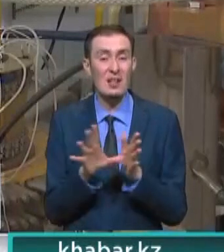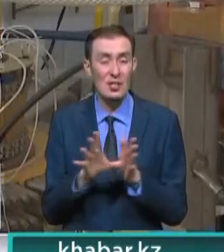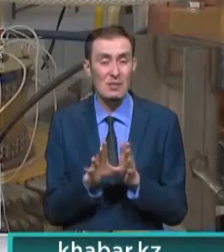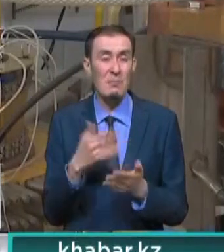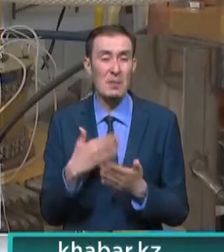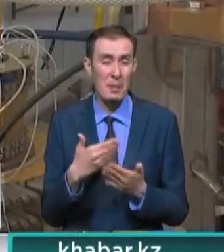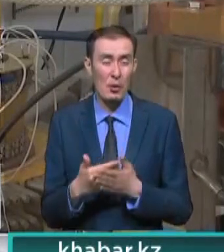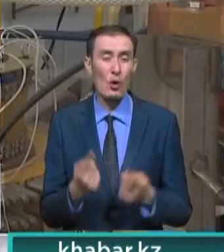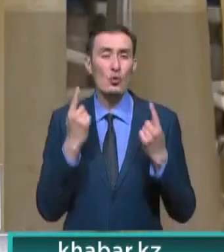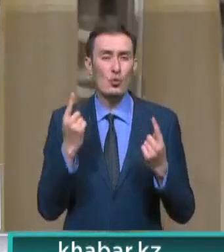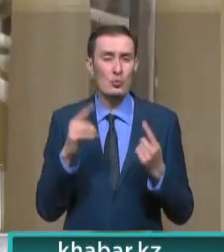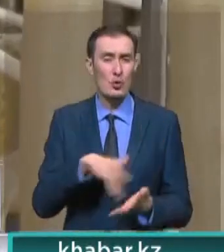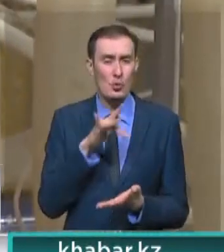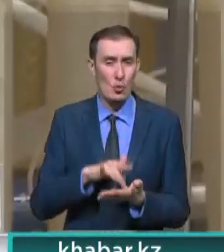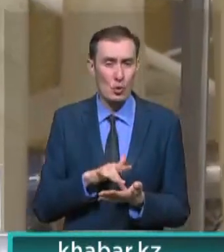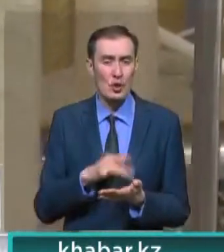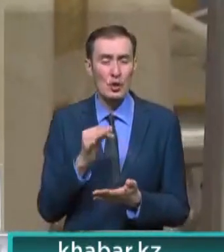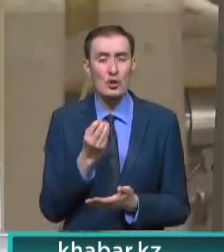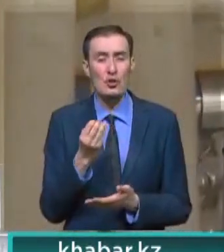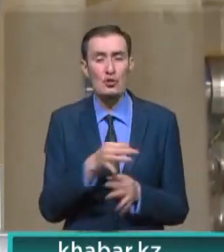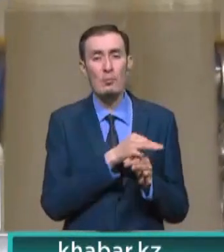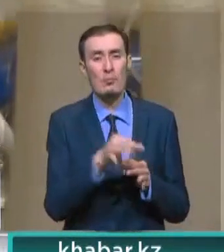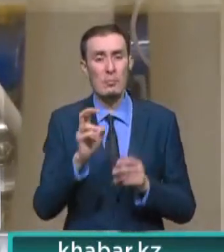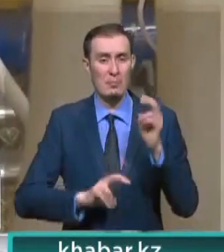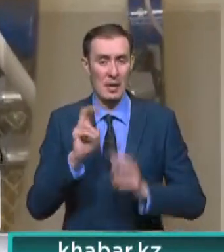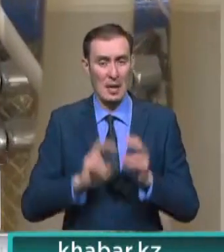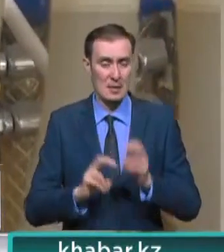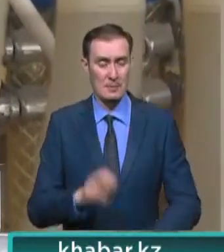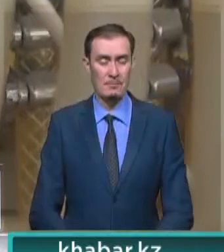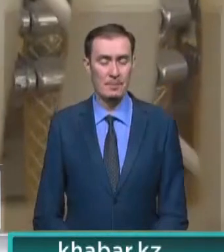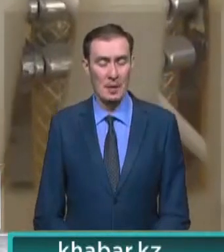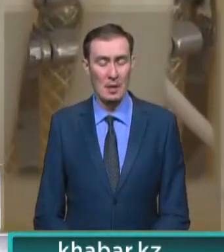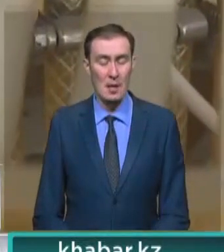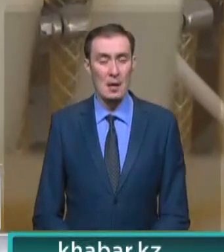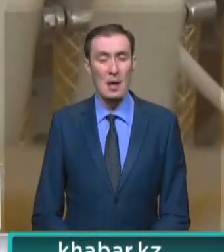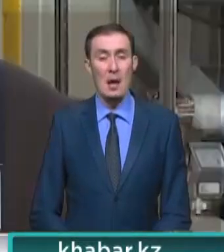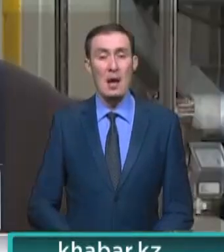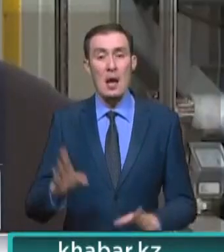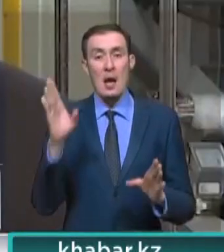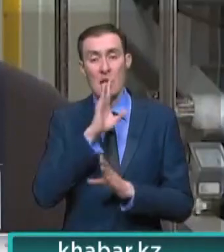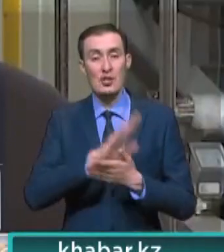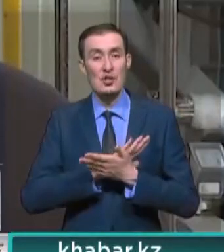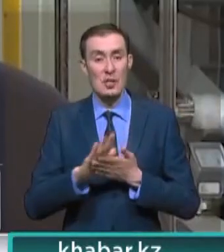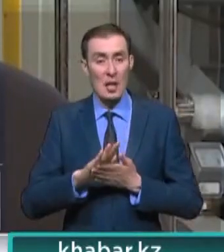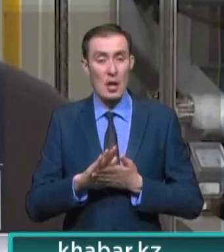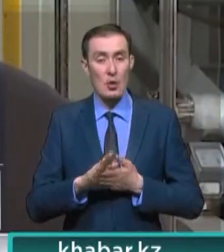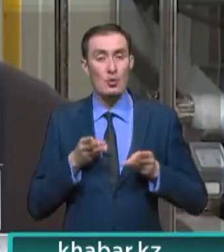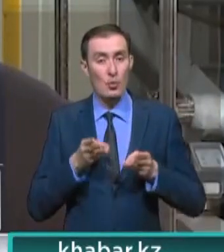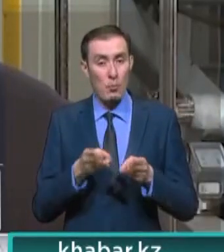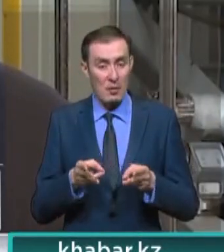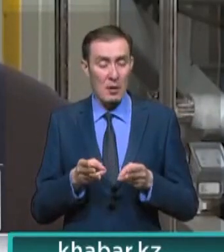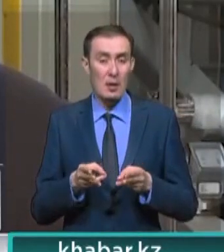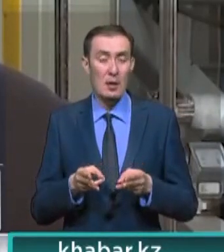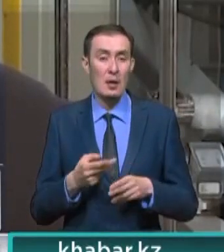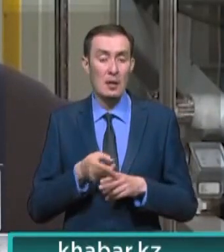к примеру, крупный мегаполис и еще несколько предприятий. Принципиальная экологическая чистота топлива на самом деле